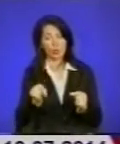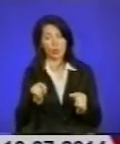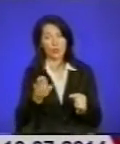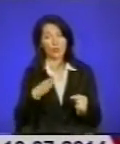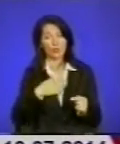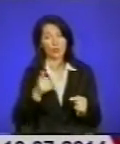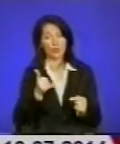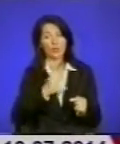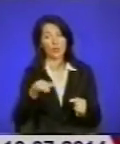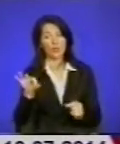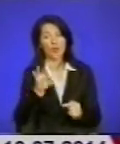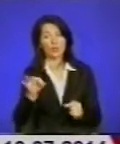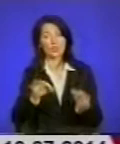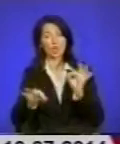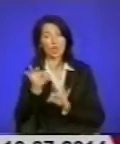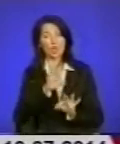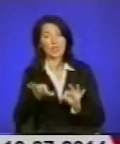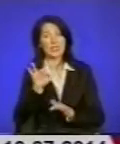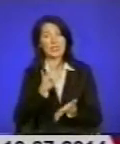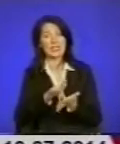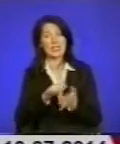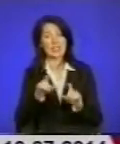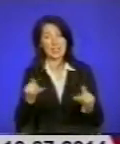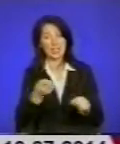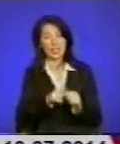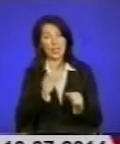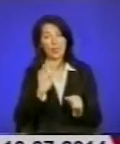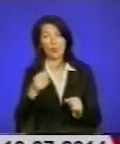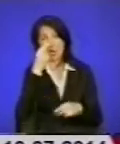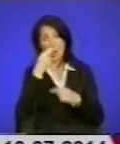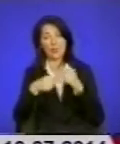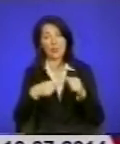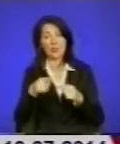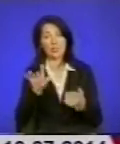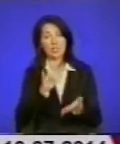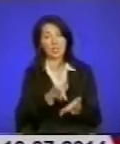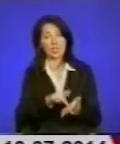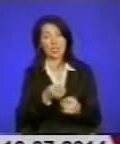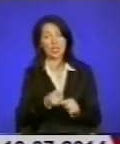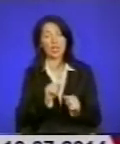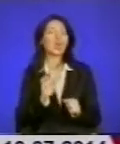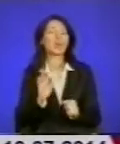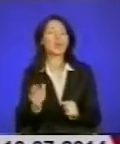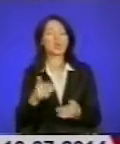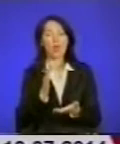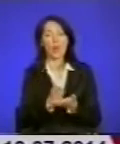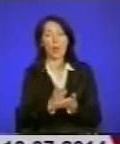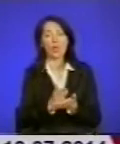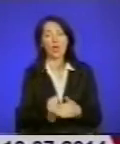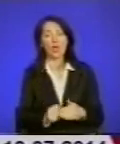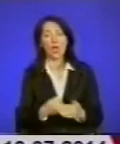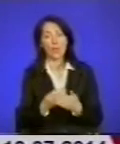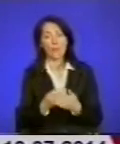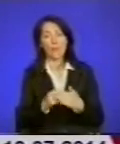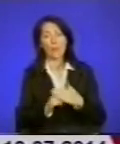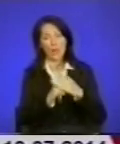області консультаційний центр, який буде адаптаційний центр, який буде мати певну базу даних і